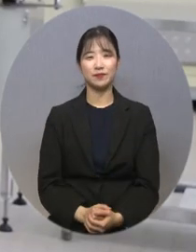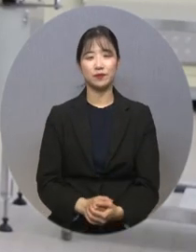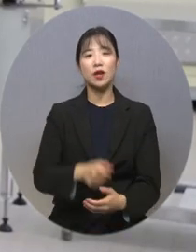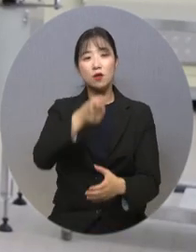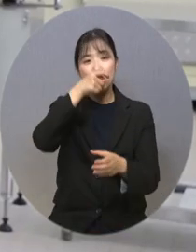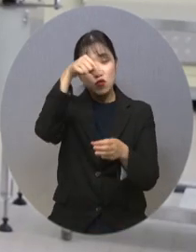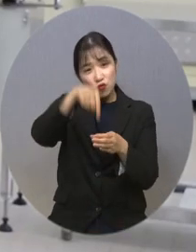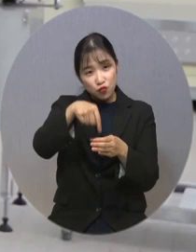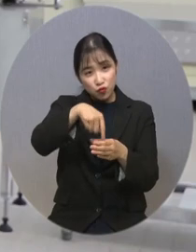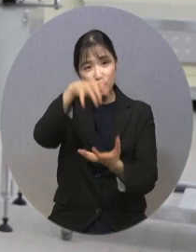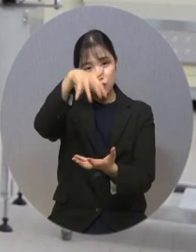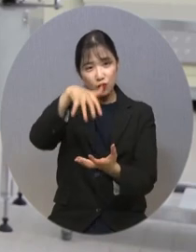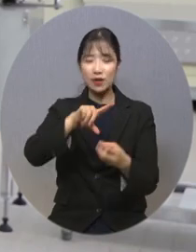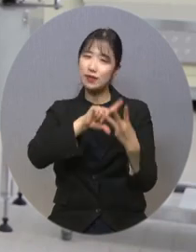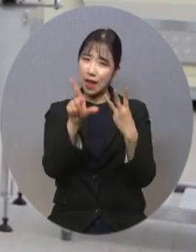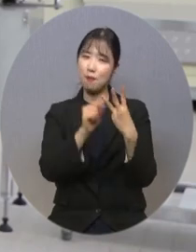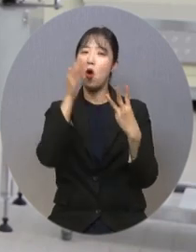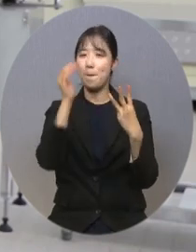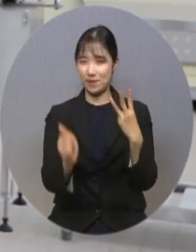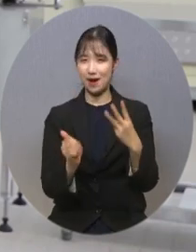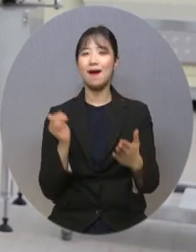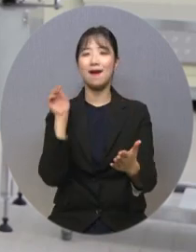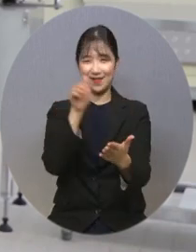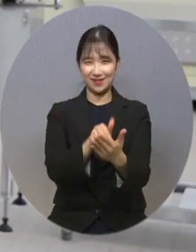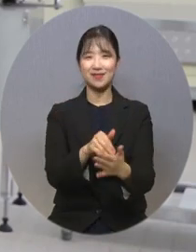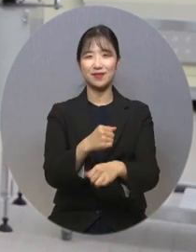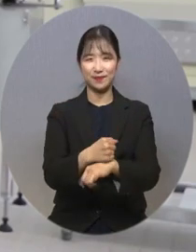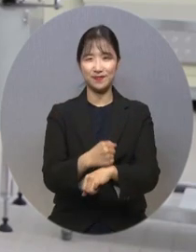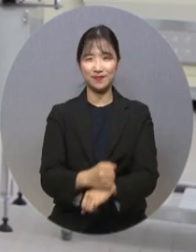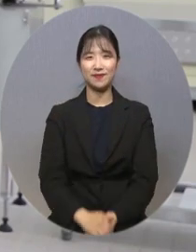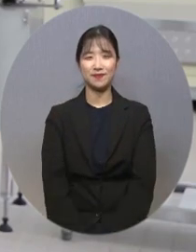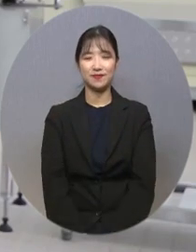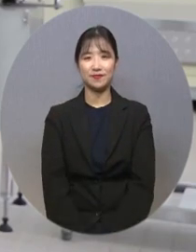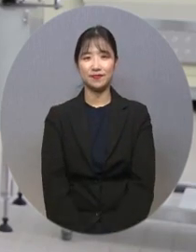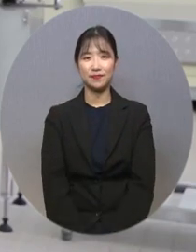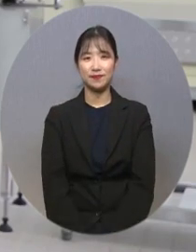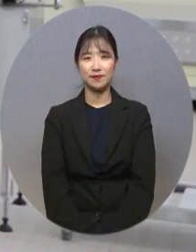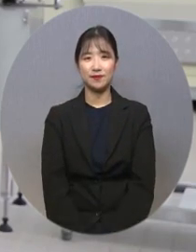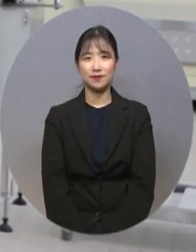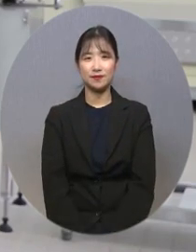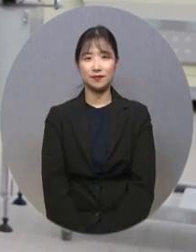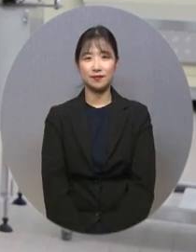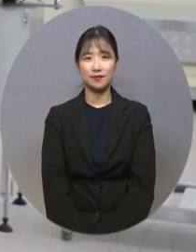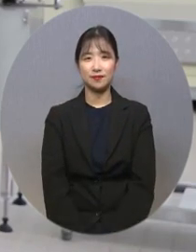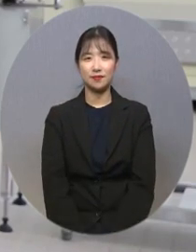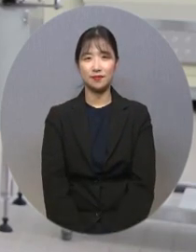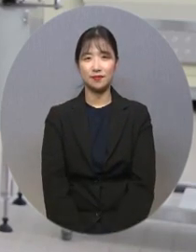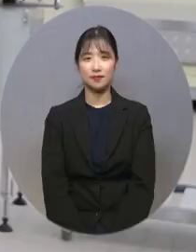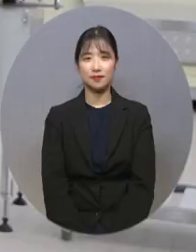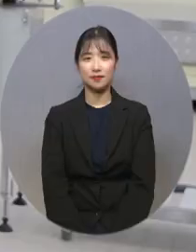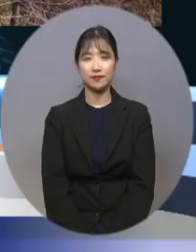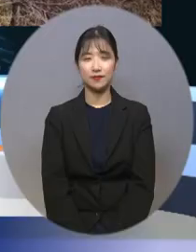고로쇠 수액 채취는 3월 말까지 계속됩니다. 복지TV 뉴스 문경아입니다.